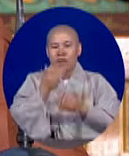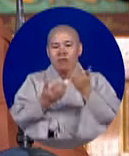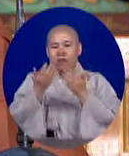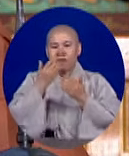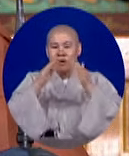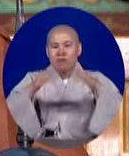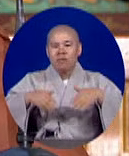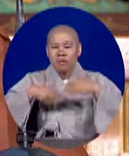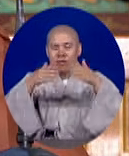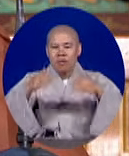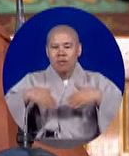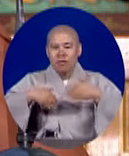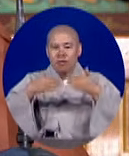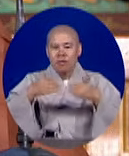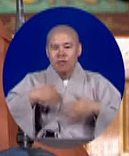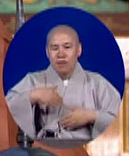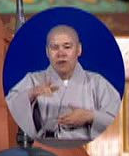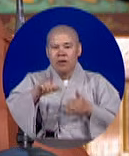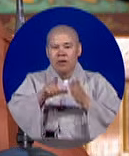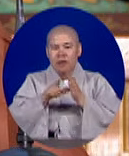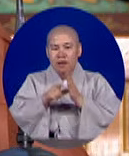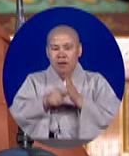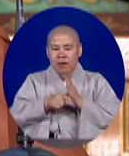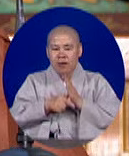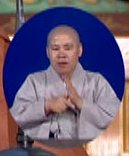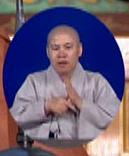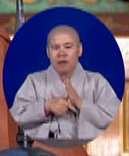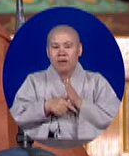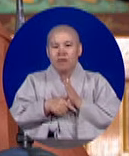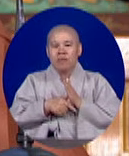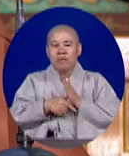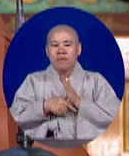때 향 산마처고